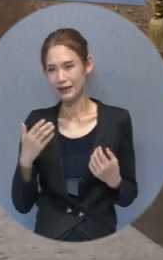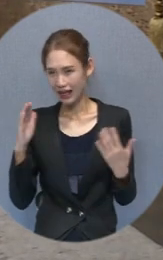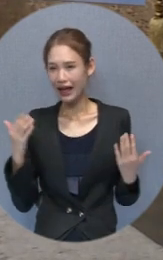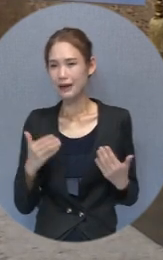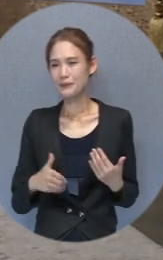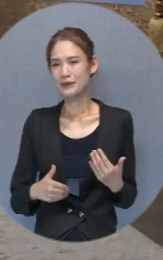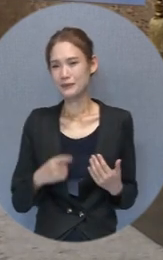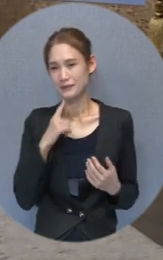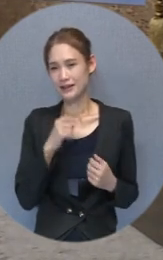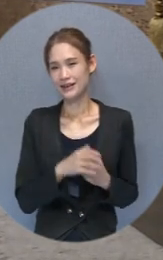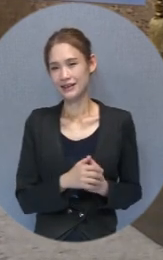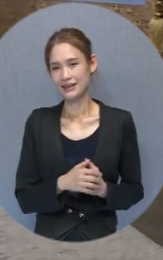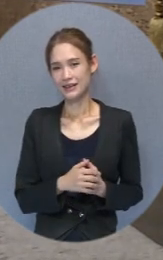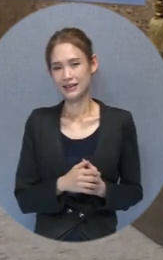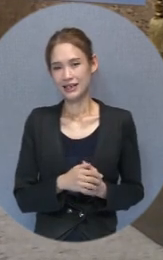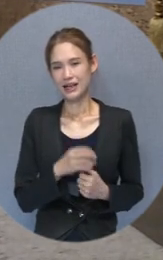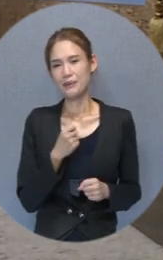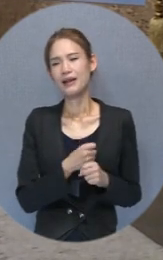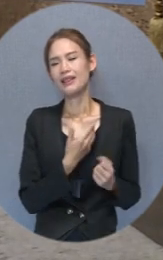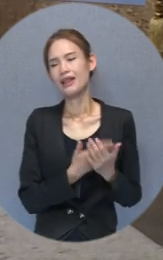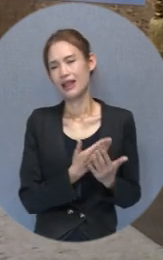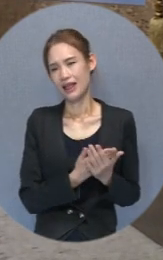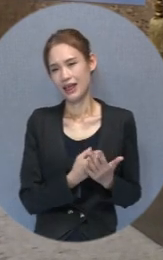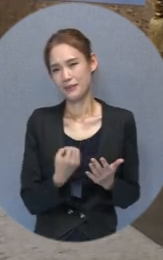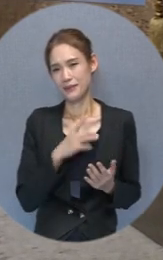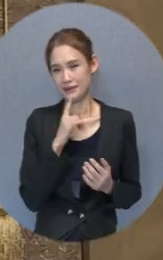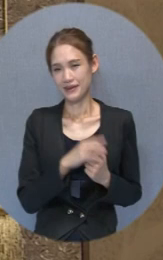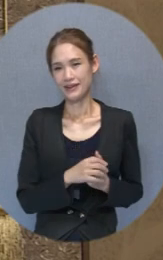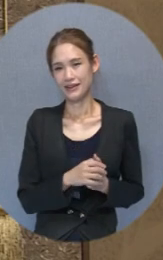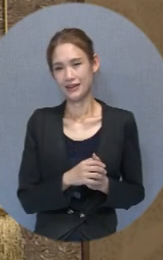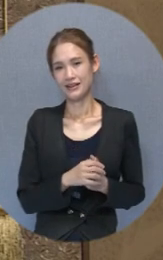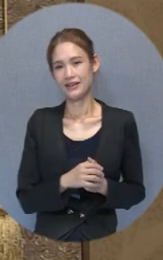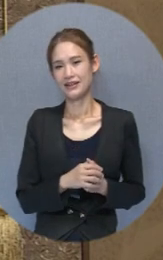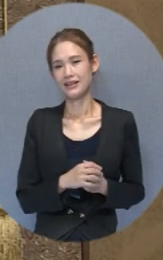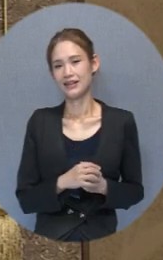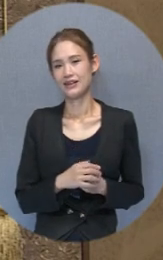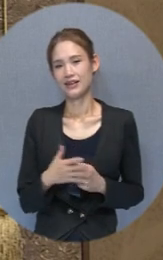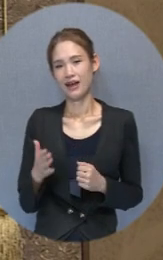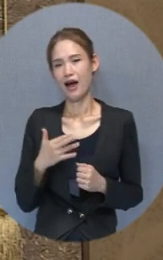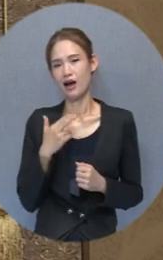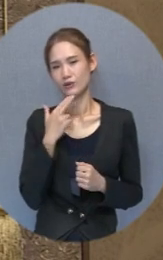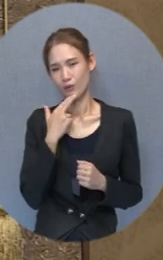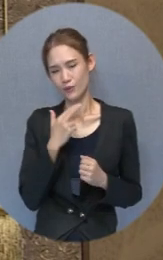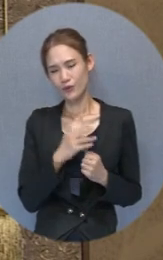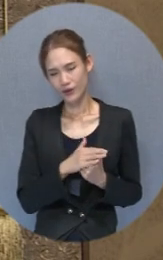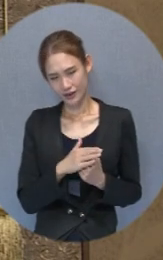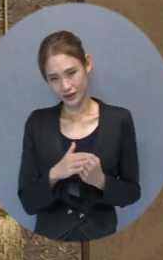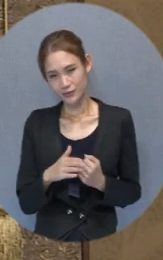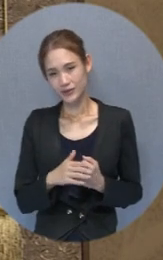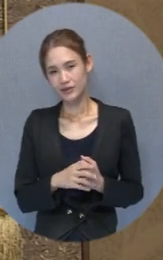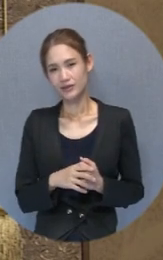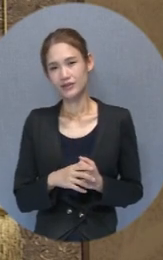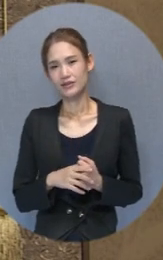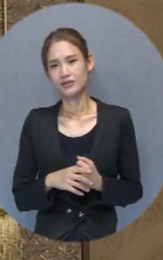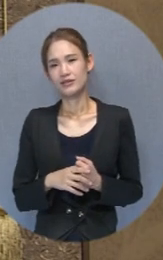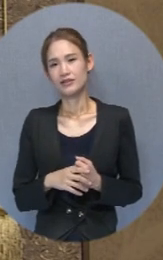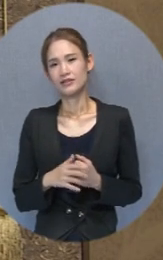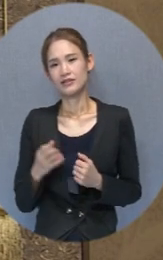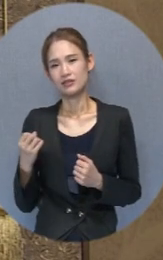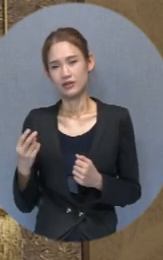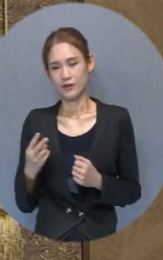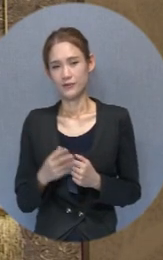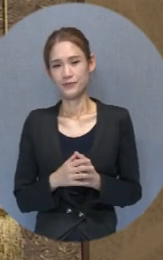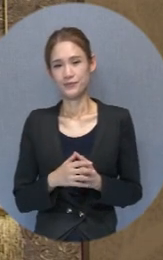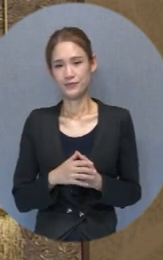네, 그렇죠. 네, 그냥 뭐든 만들어만 주면 된다고. 하나도 없었던 네, 상황이니까. 네, 없기 때문에. 네. 그리고 이제